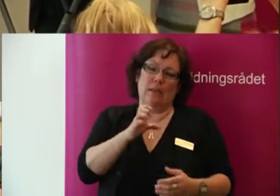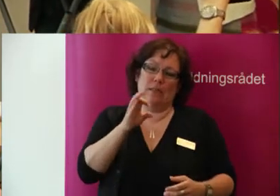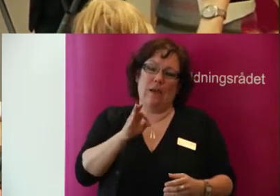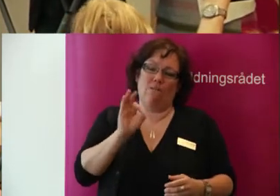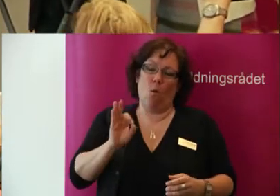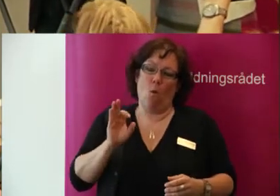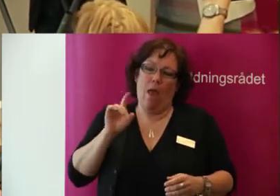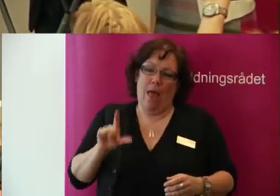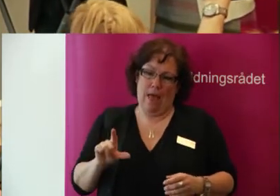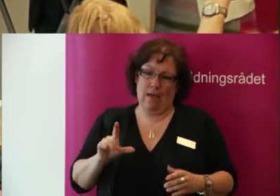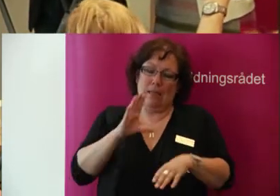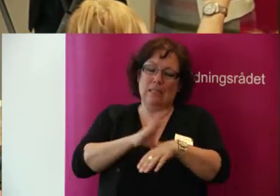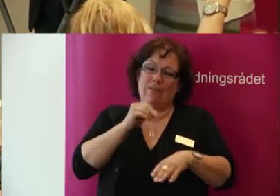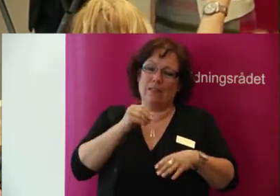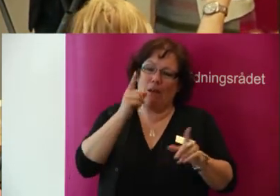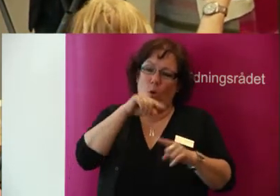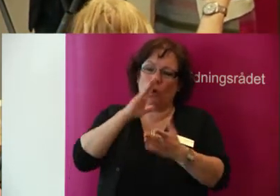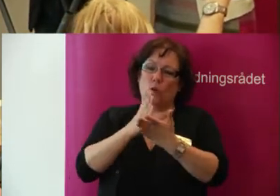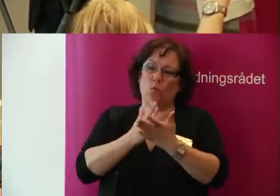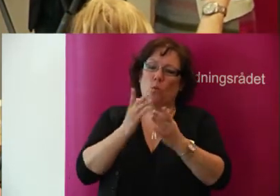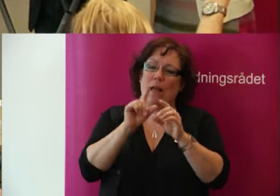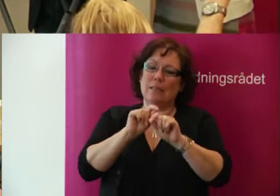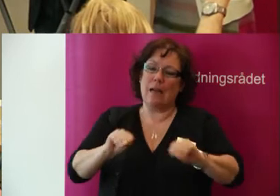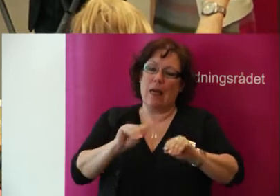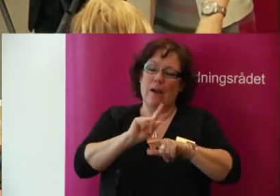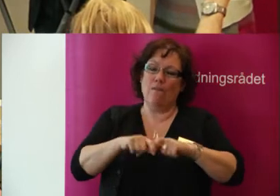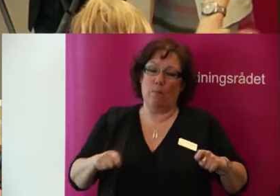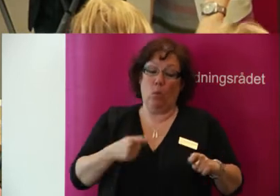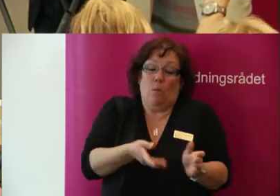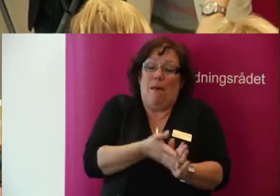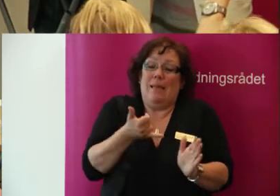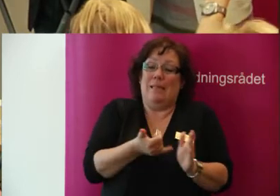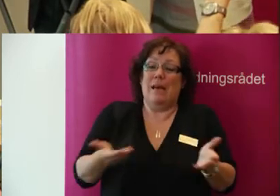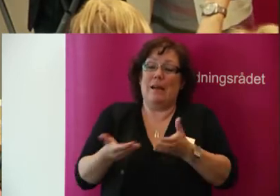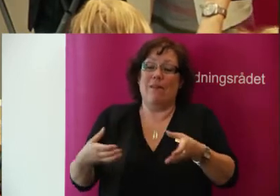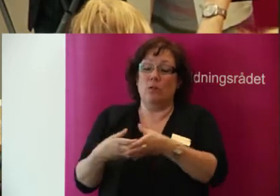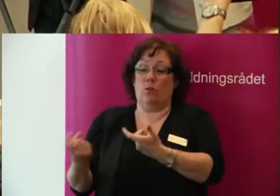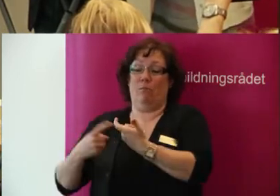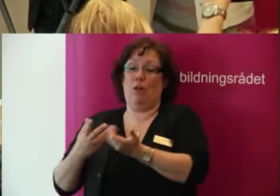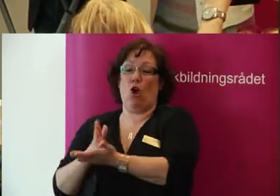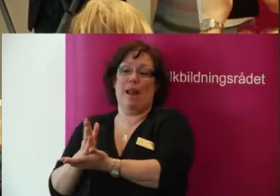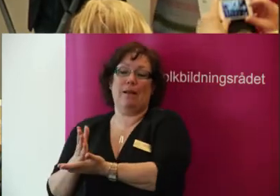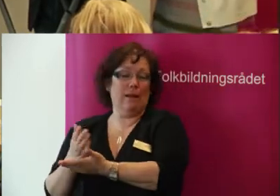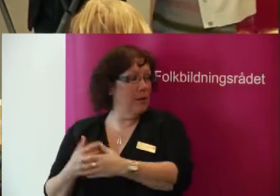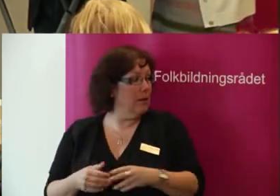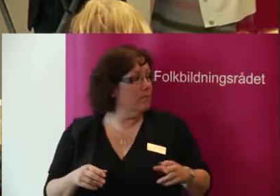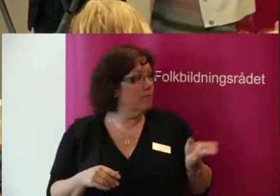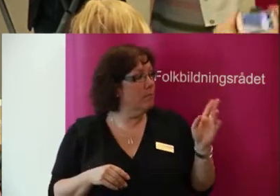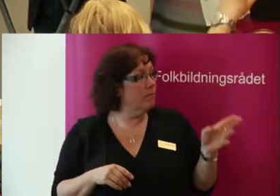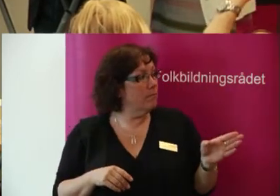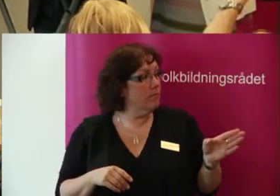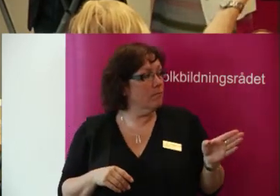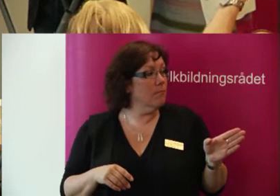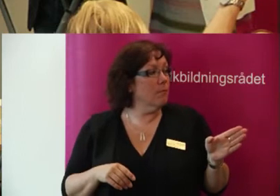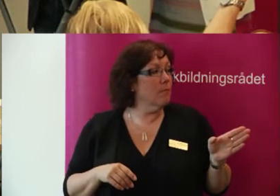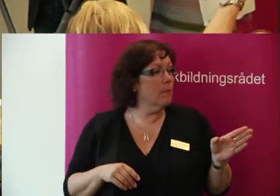SFHL, Svenska Folkhögskolans Lärarförbund, och med i referensgruppen till kartläggningen. Ja. Och sen